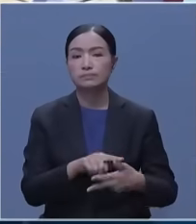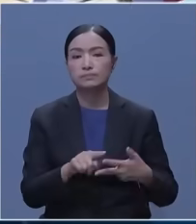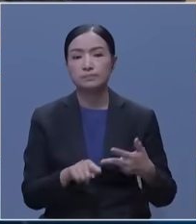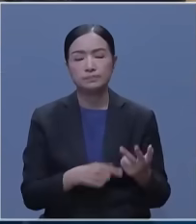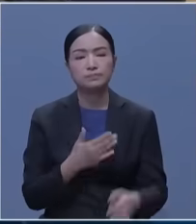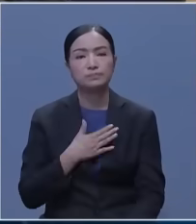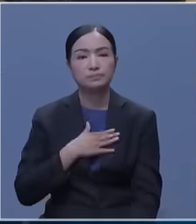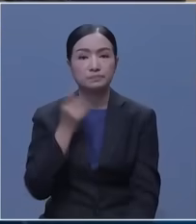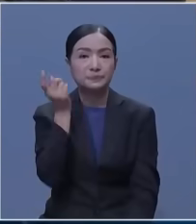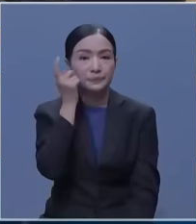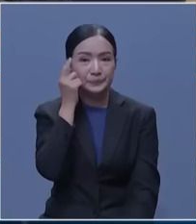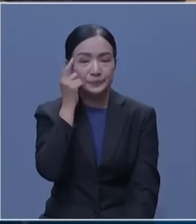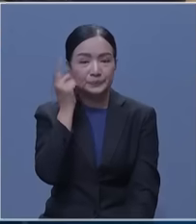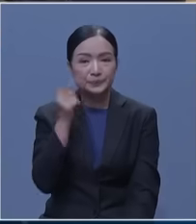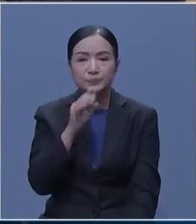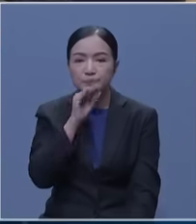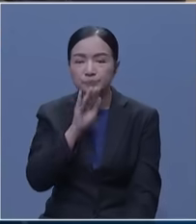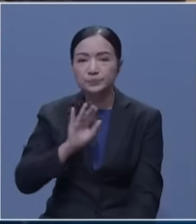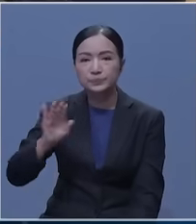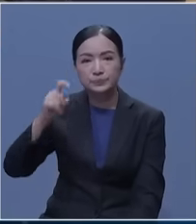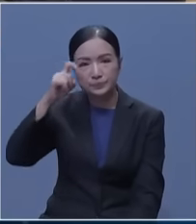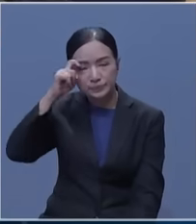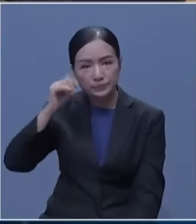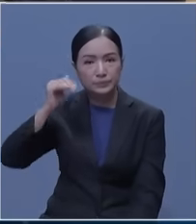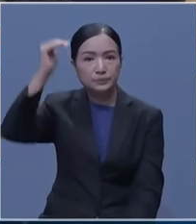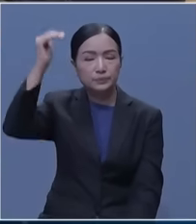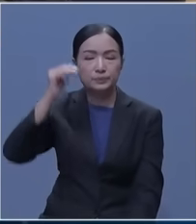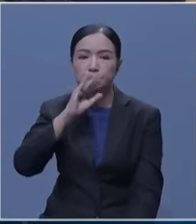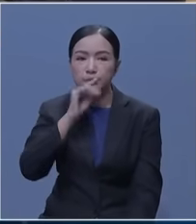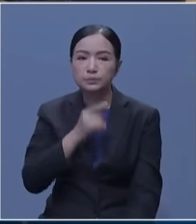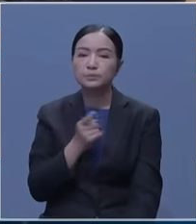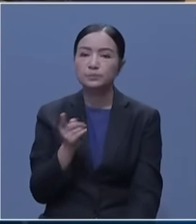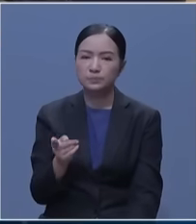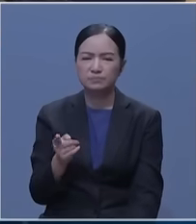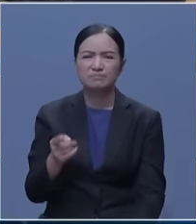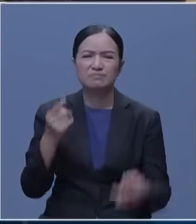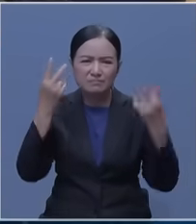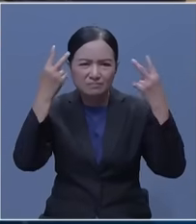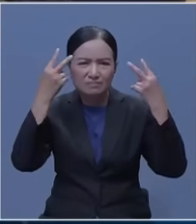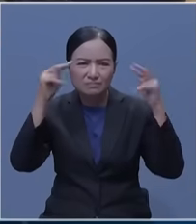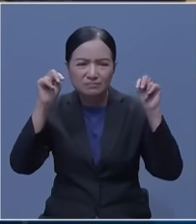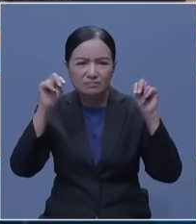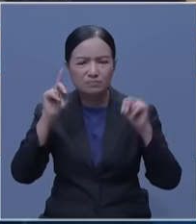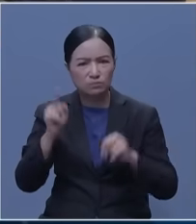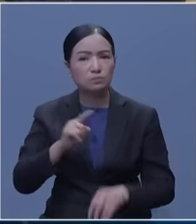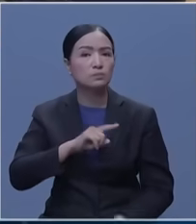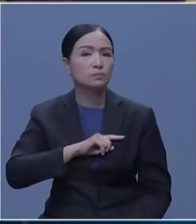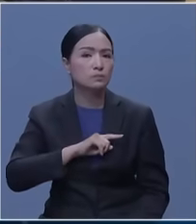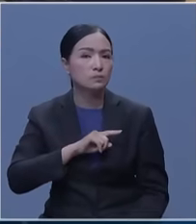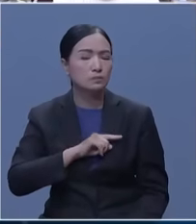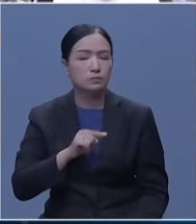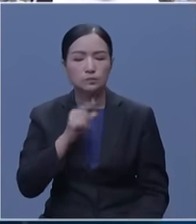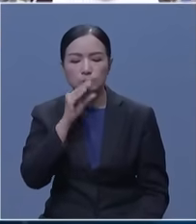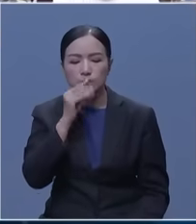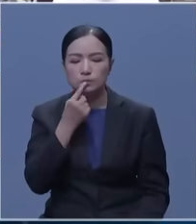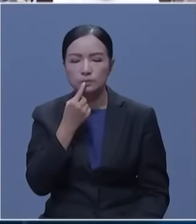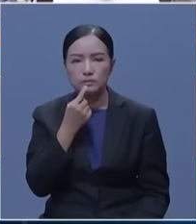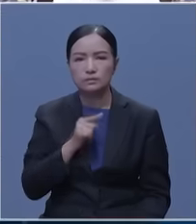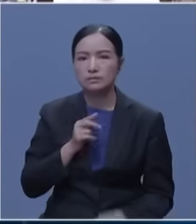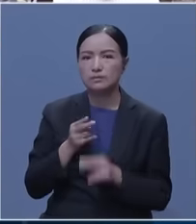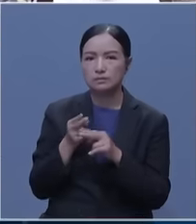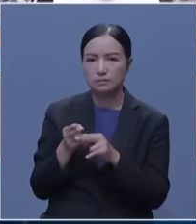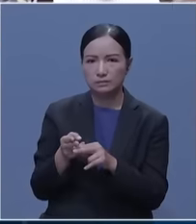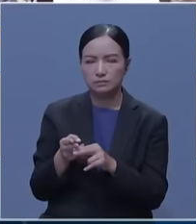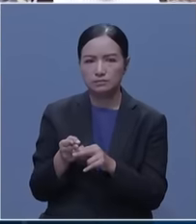มคิดว่าคำพูดของนายกนะครับคำพูดของคนที่เป็นนายกรัฐมนตรีซึ่งต้องรับผิดชอบในคำพูดของตัวเองเนี่ย